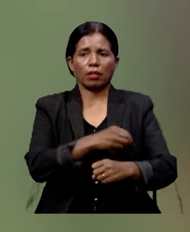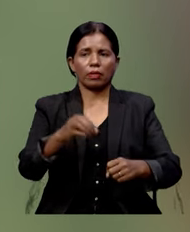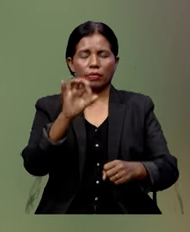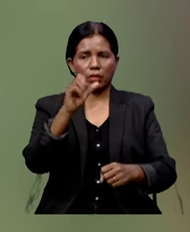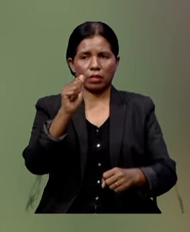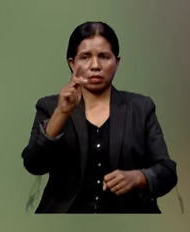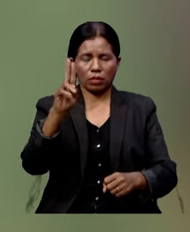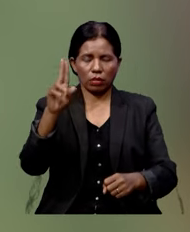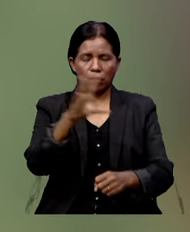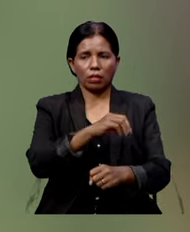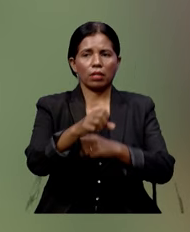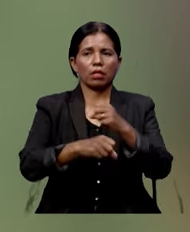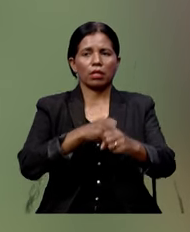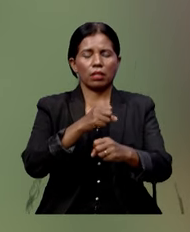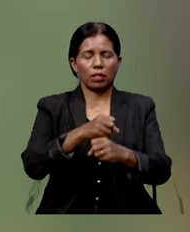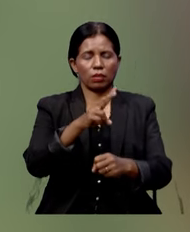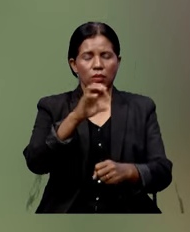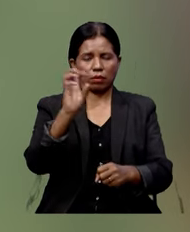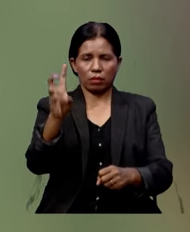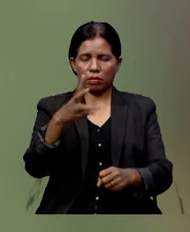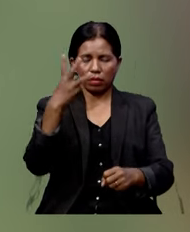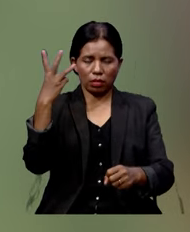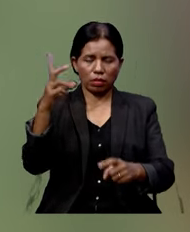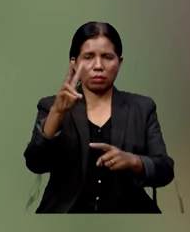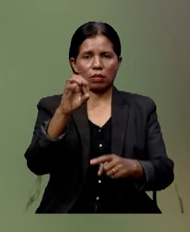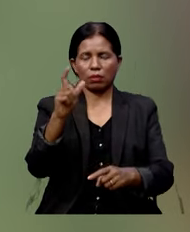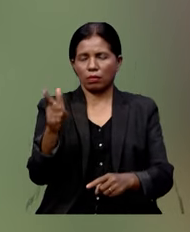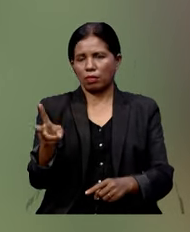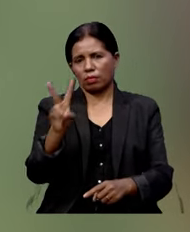Francisco Guterres Luolo usi tinang rewu nasang resin hitu to rewu loron resin rua. John Carlos Ziemen.